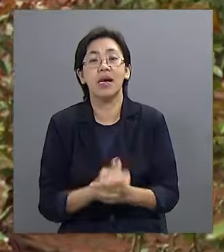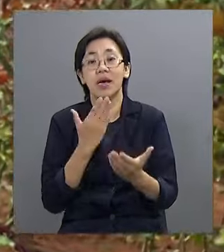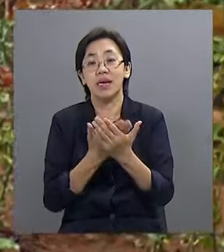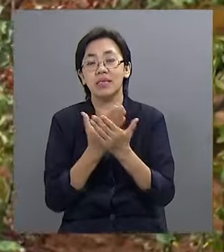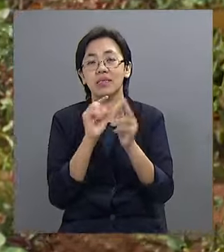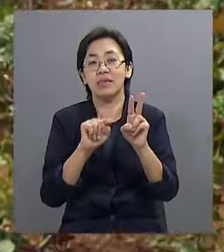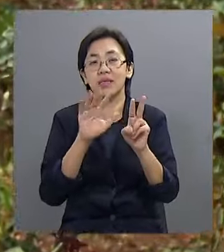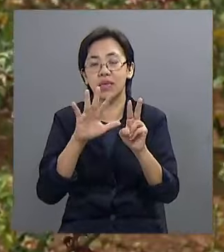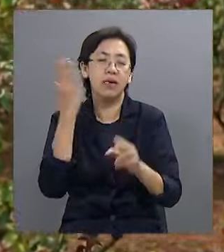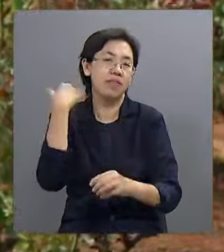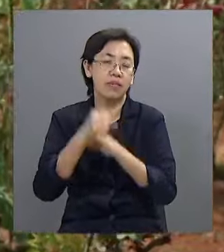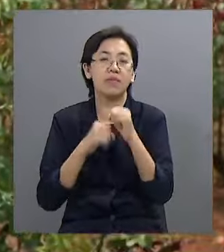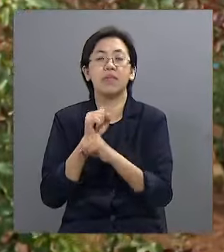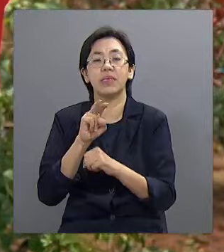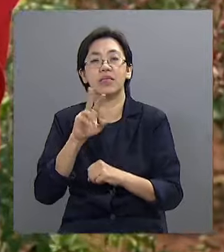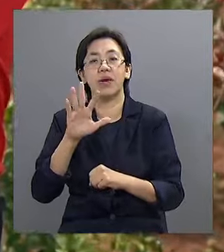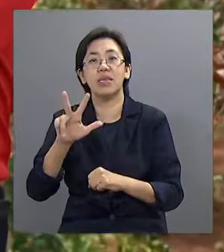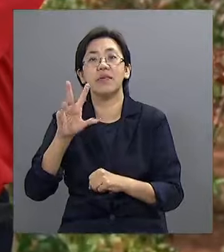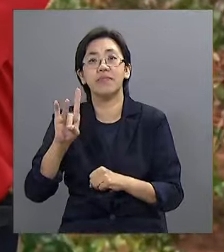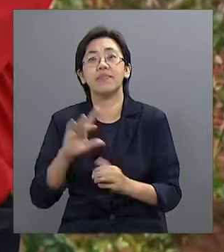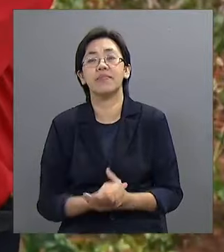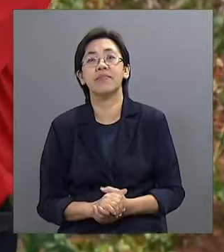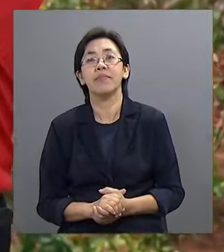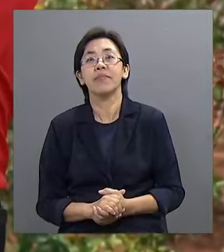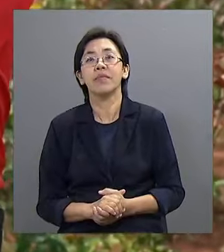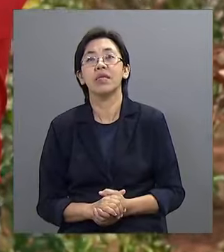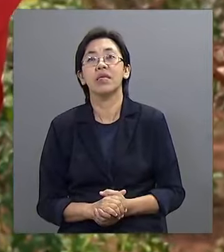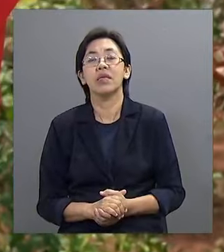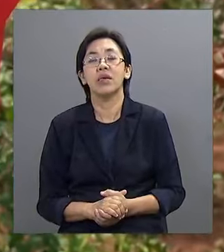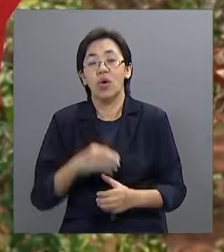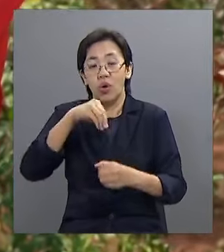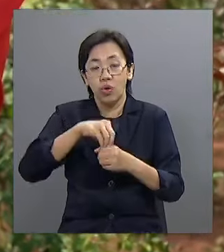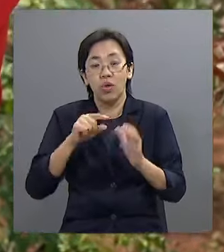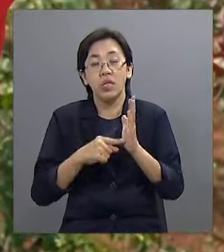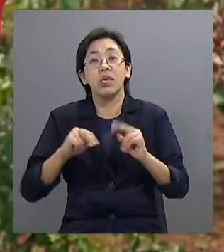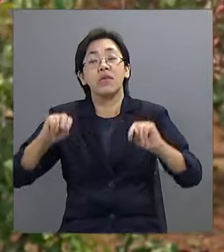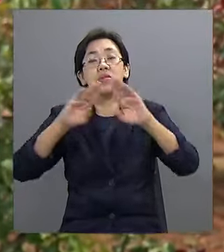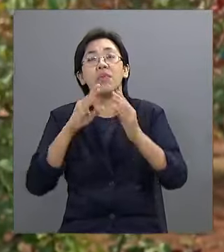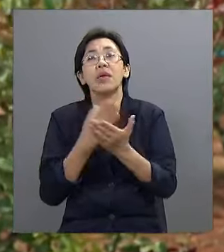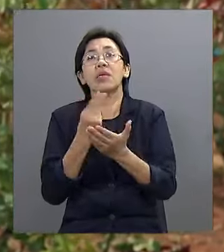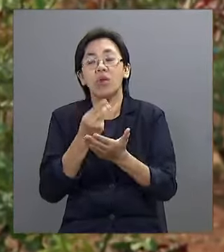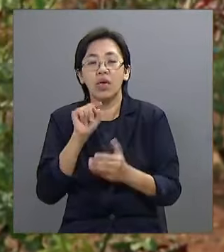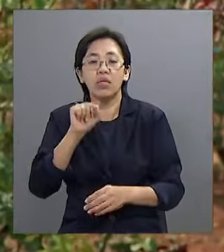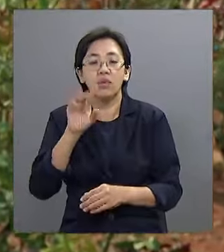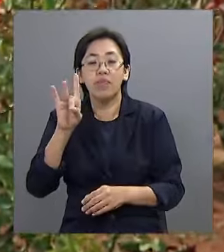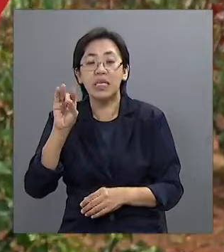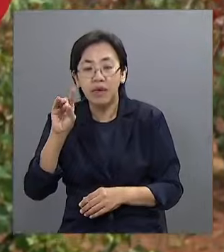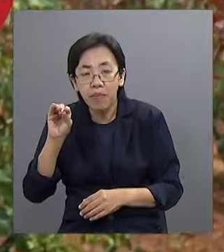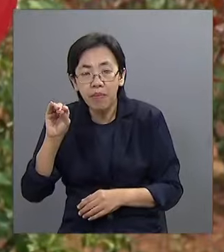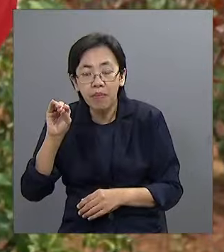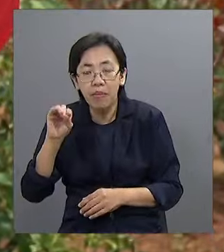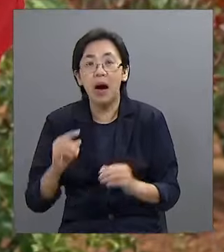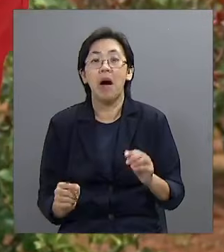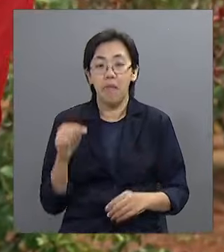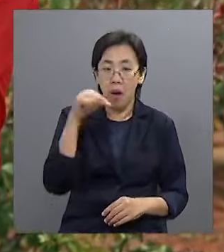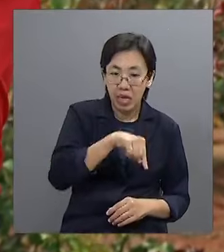38 แล้วตอนที่อยู่ที่นครปฐมดอกหนึ่งเราได้เท่าไหร่คะ 80 ตังค์ โอ้ยห่างกันหลายบาทอยู่นะ เราต้